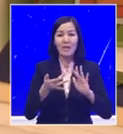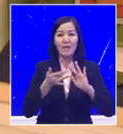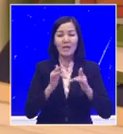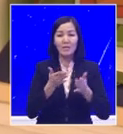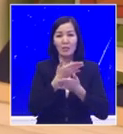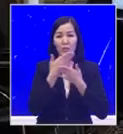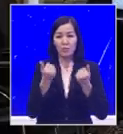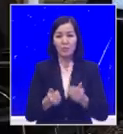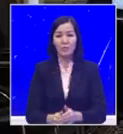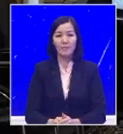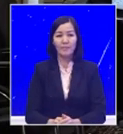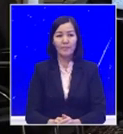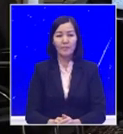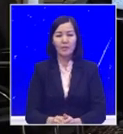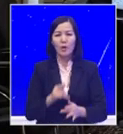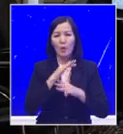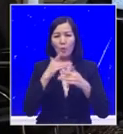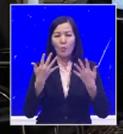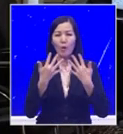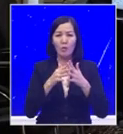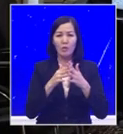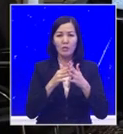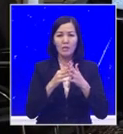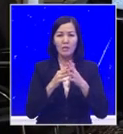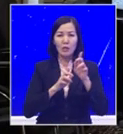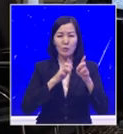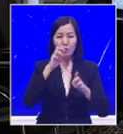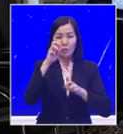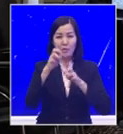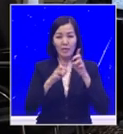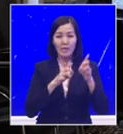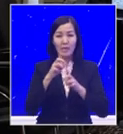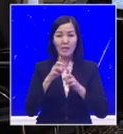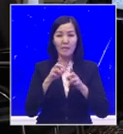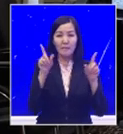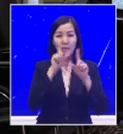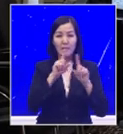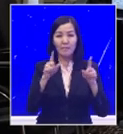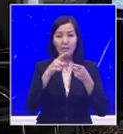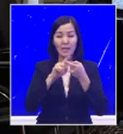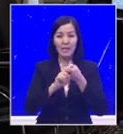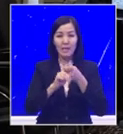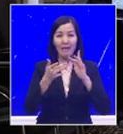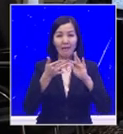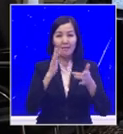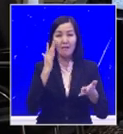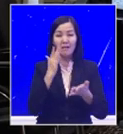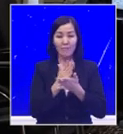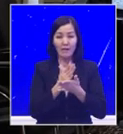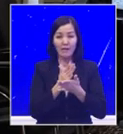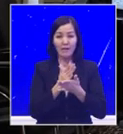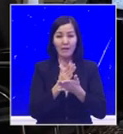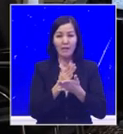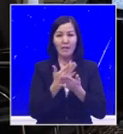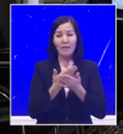интернетсіз отыр. Көп ауылдық жерлерде, мысалы, спутниктік желі арқылы мектептерде интернет бар, бірақ та сол ауылдық жерлерде